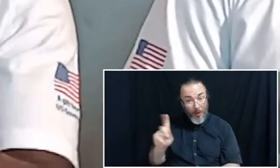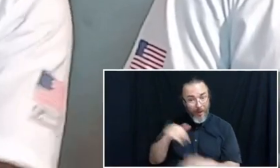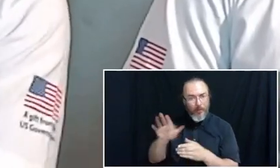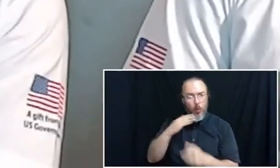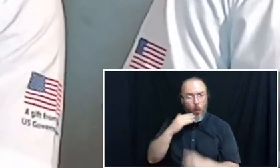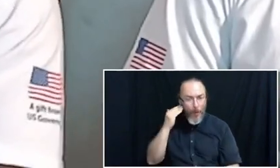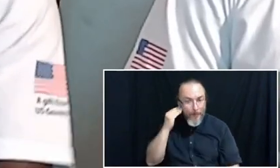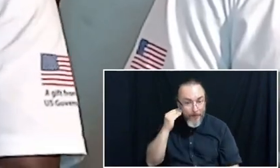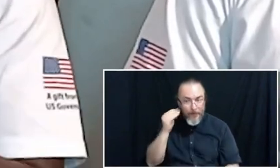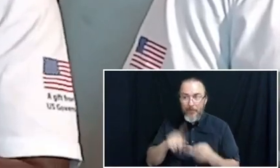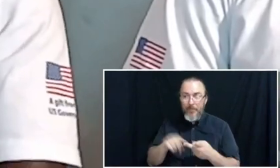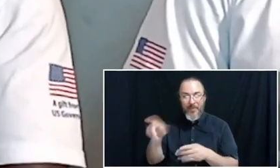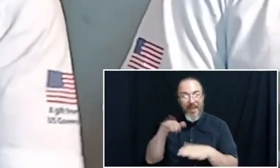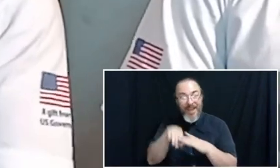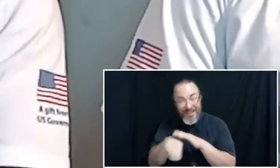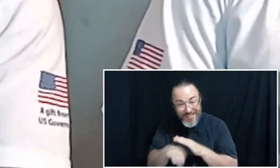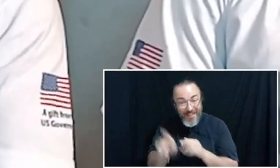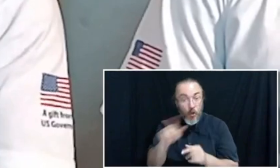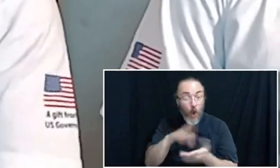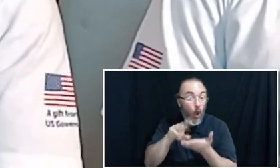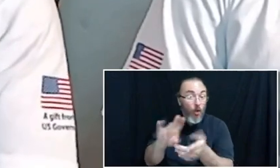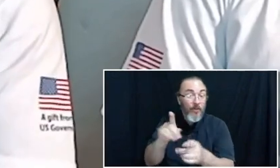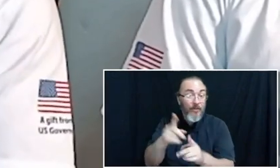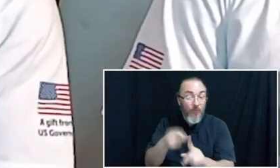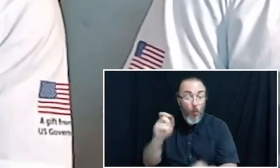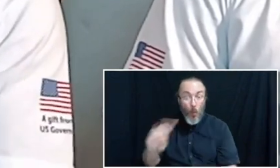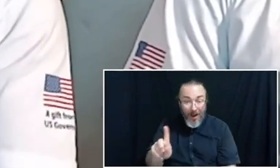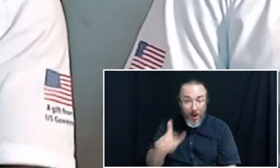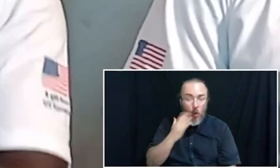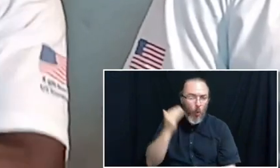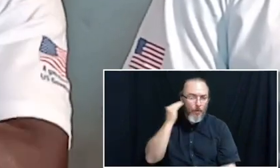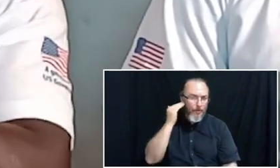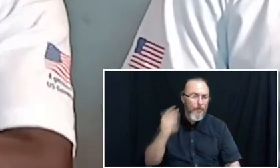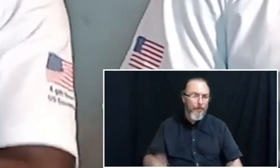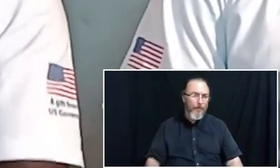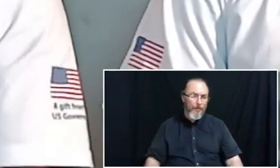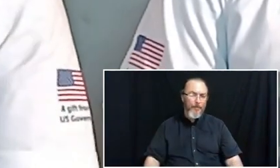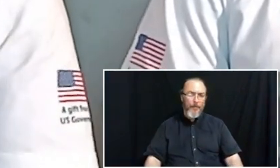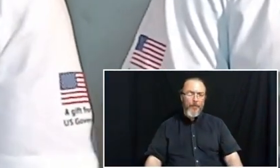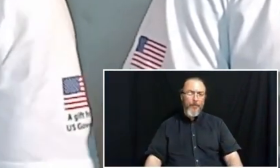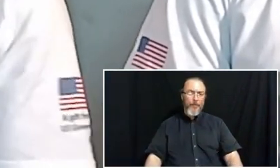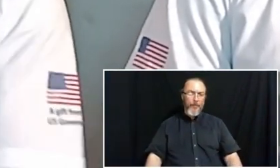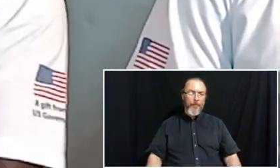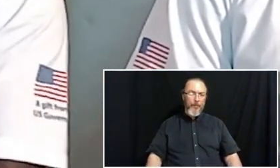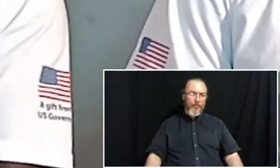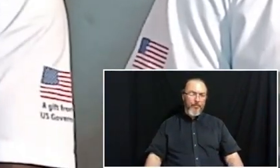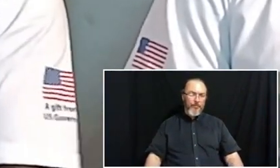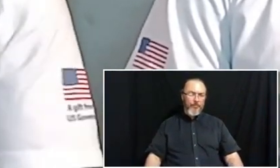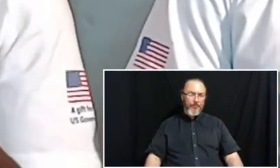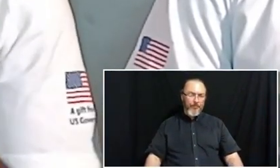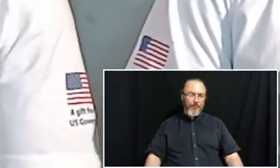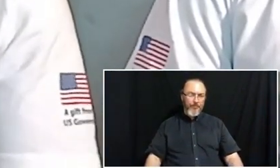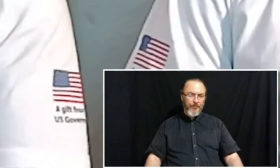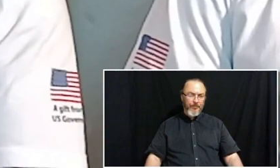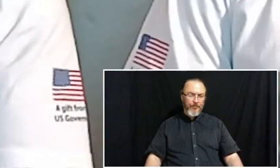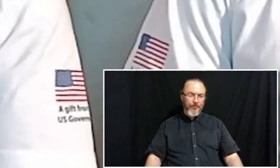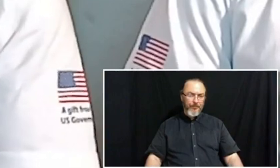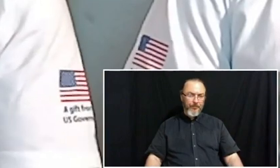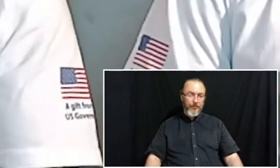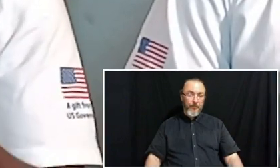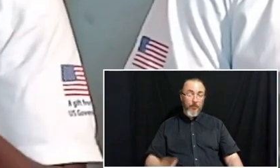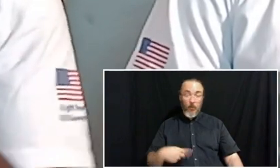des assistants de salle de classe qui soutiennent les enfants chez eux et les enfants accèdent aussi à l'apprentissage à domicile.